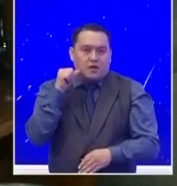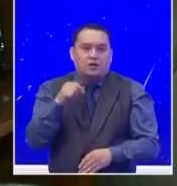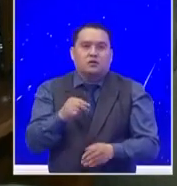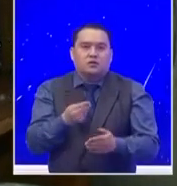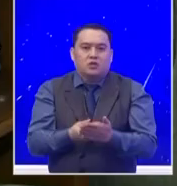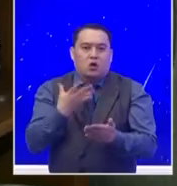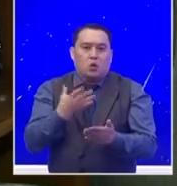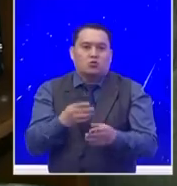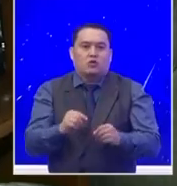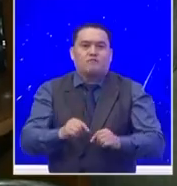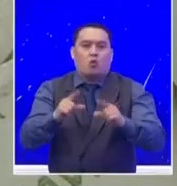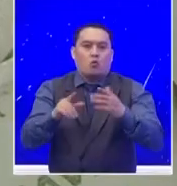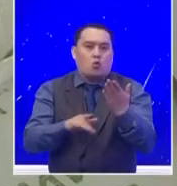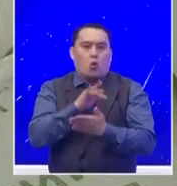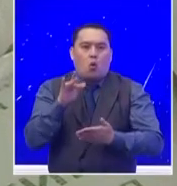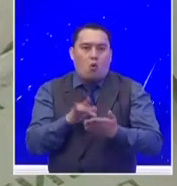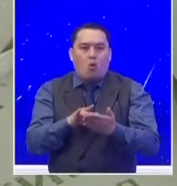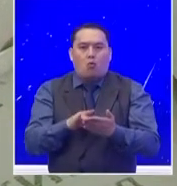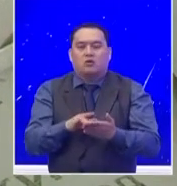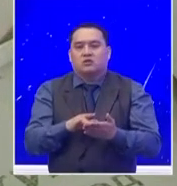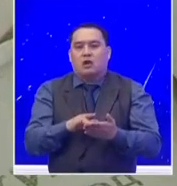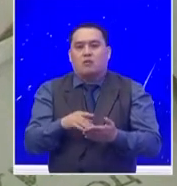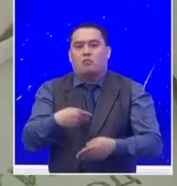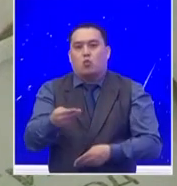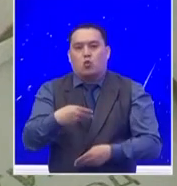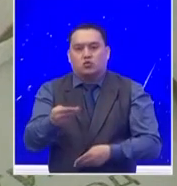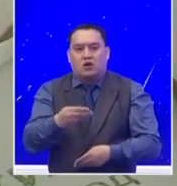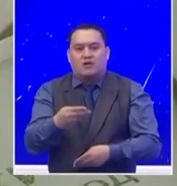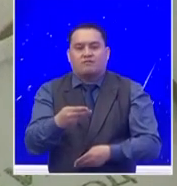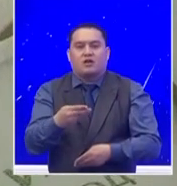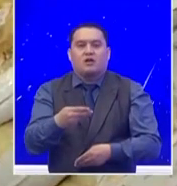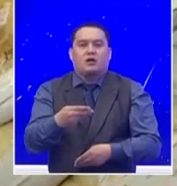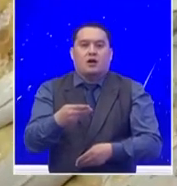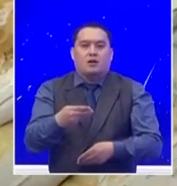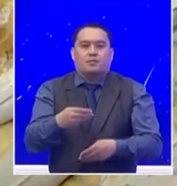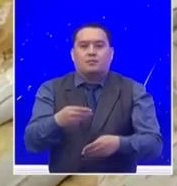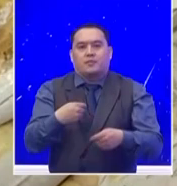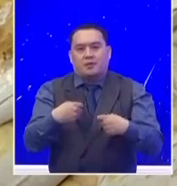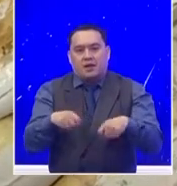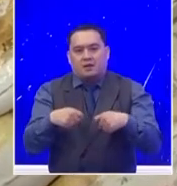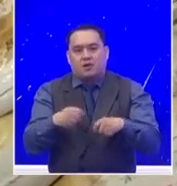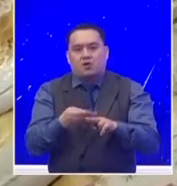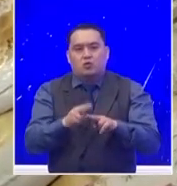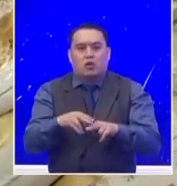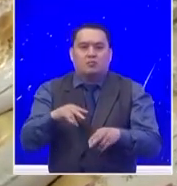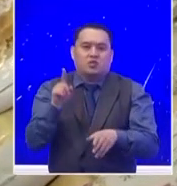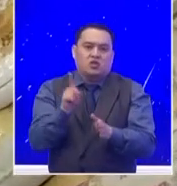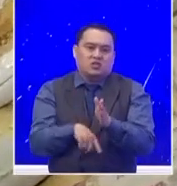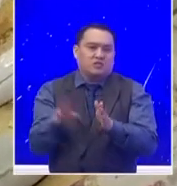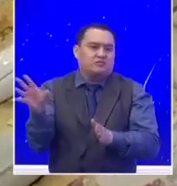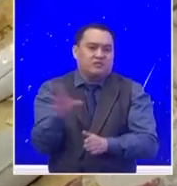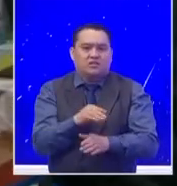Дороже всего среди крупных городов и мегаполисов страны мука высшего и первого сортов обходится жителям столиц. Дешевле